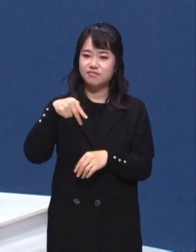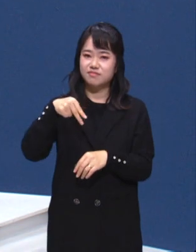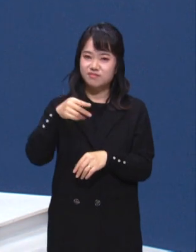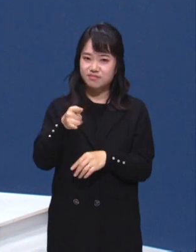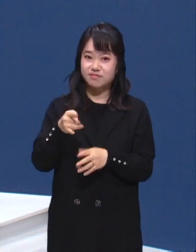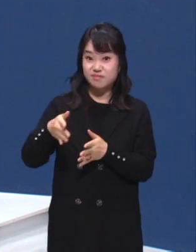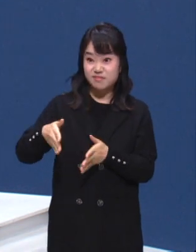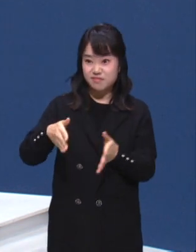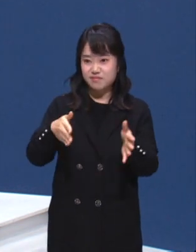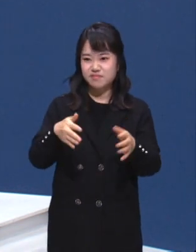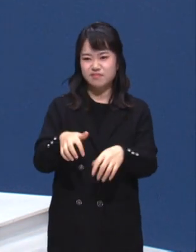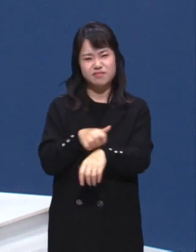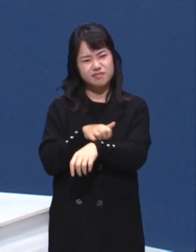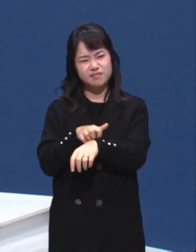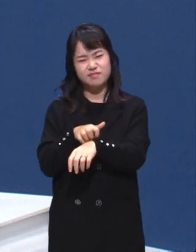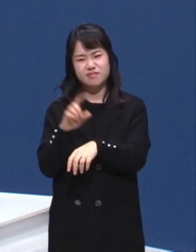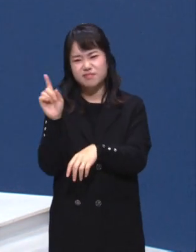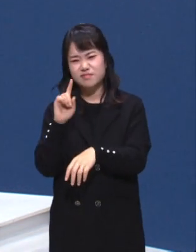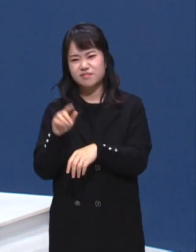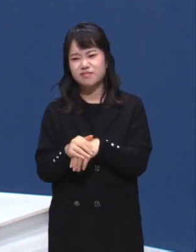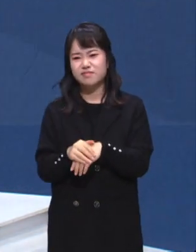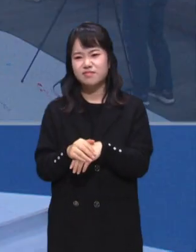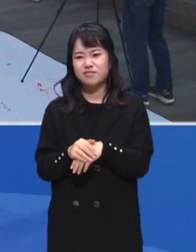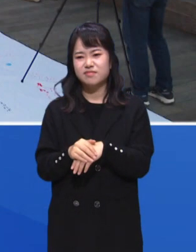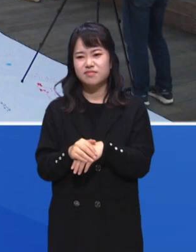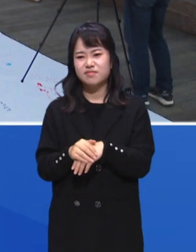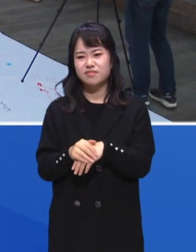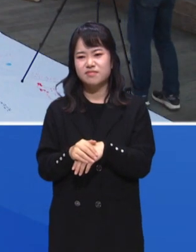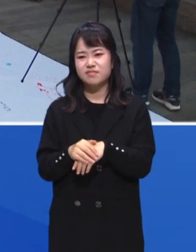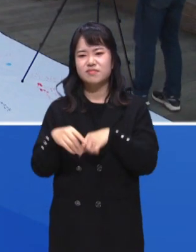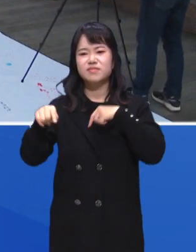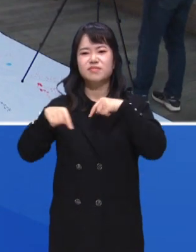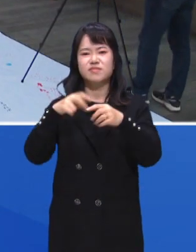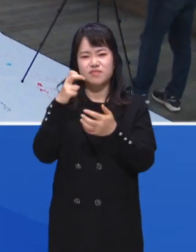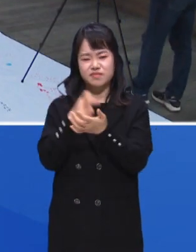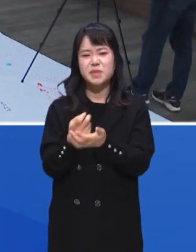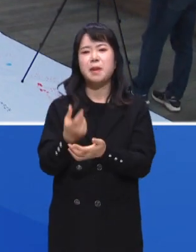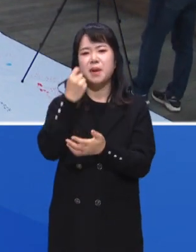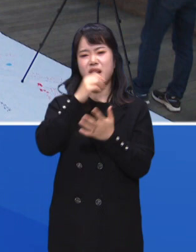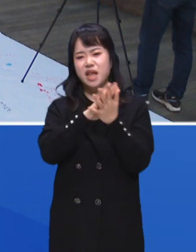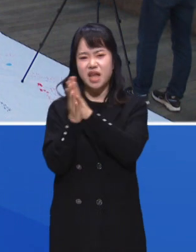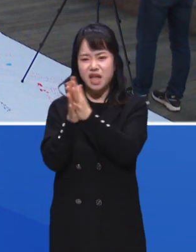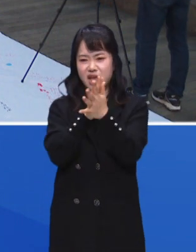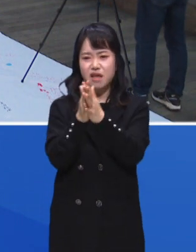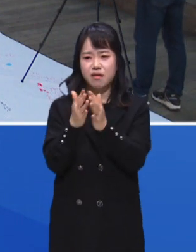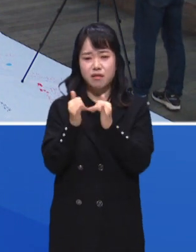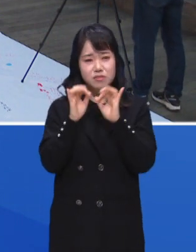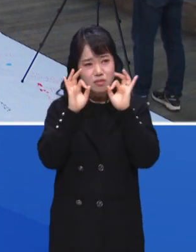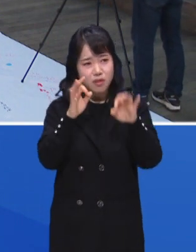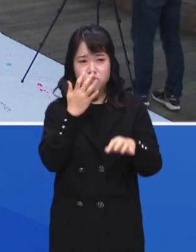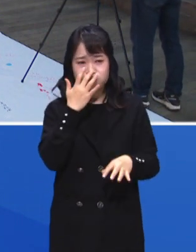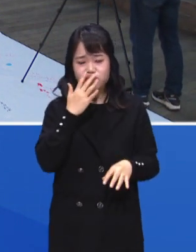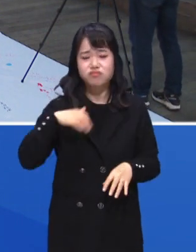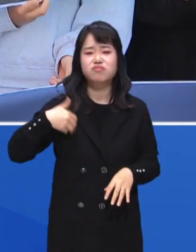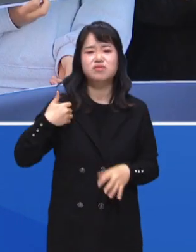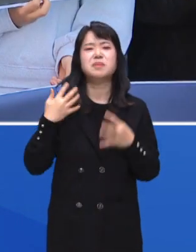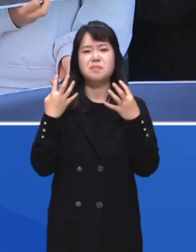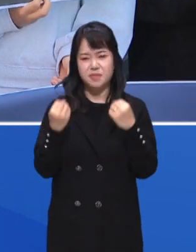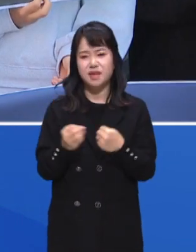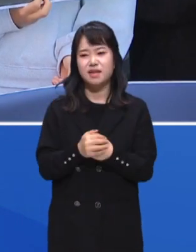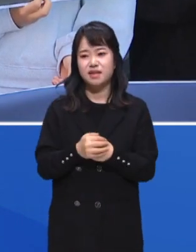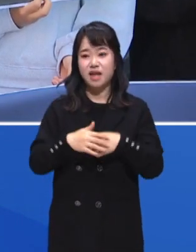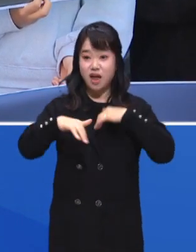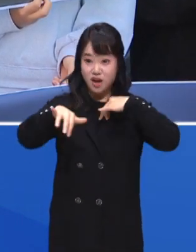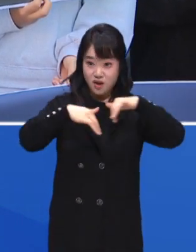사실 가장 큰 어려움이 너무 연세로에 관련된 정책이 빠르게 추진되다 보니까 주민들이 모르는게 컸습니다 저희가